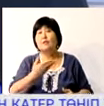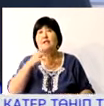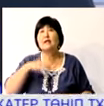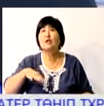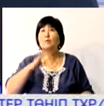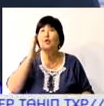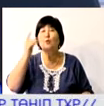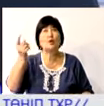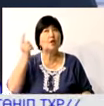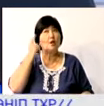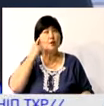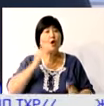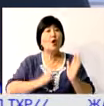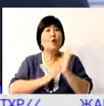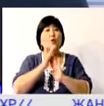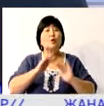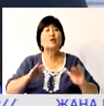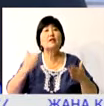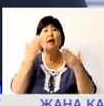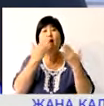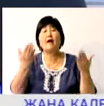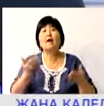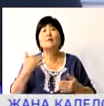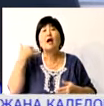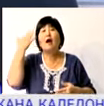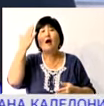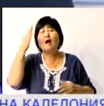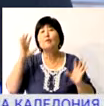еліміздің болашағын ойласақ, өскелең ұрпақтың, халқымыздың асыл арманы